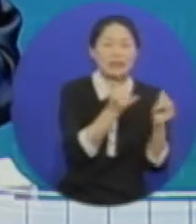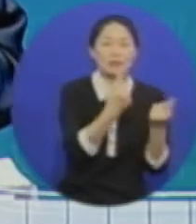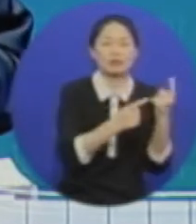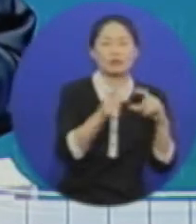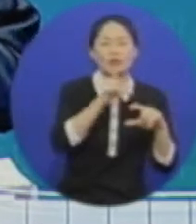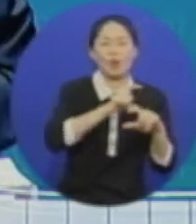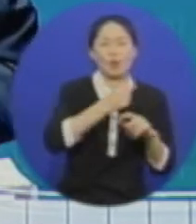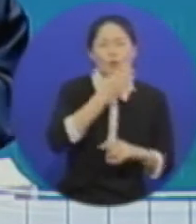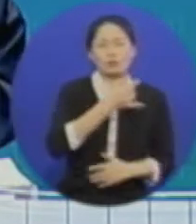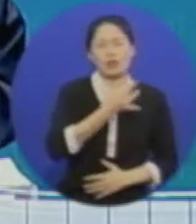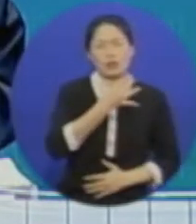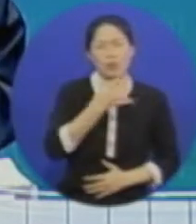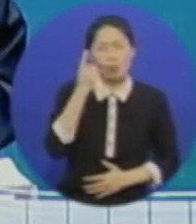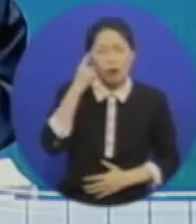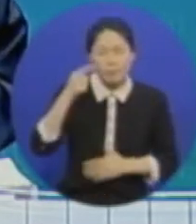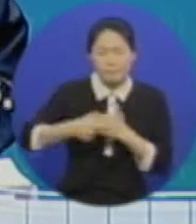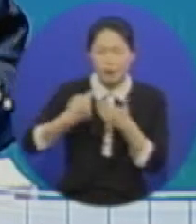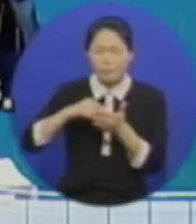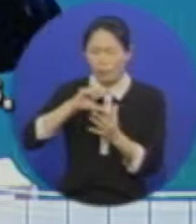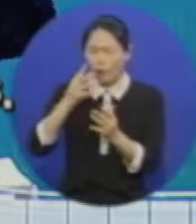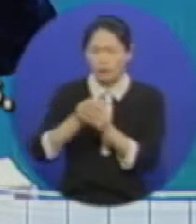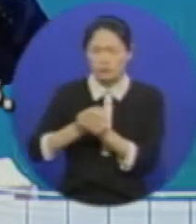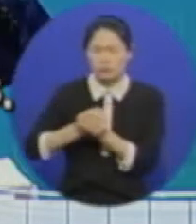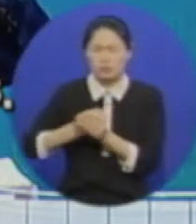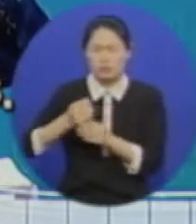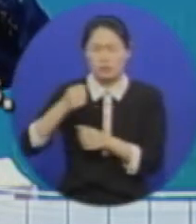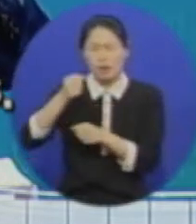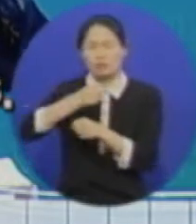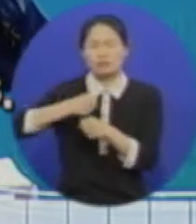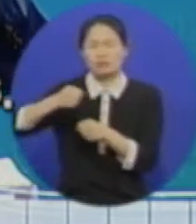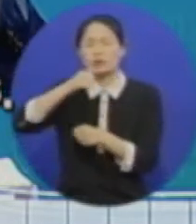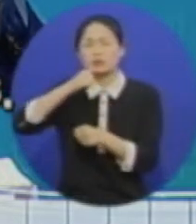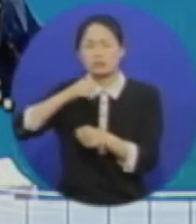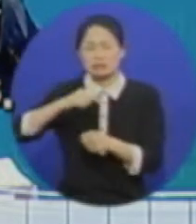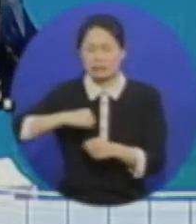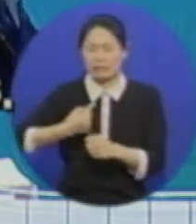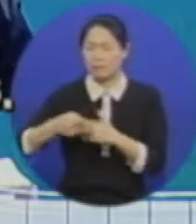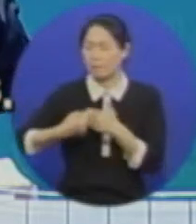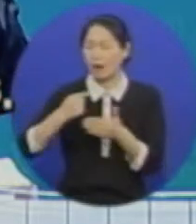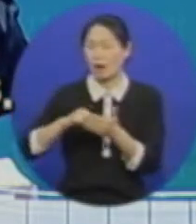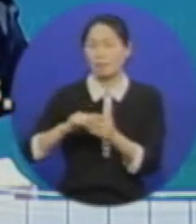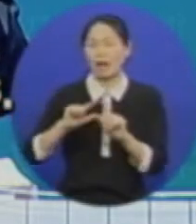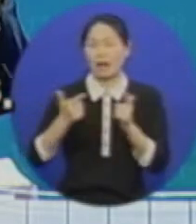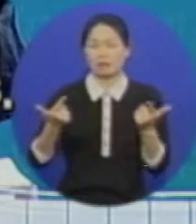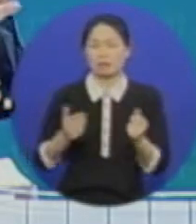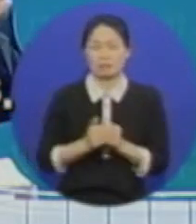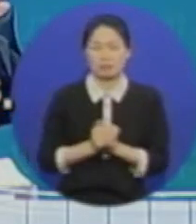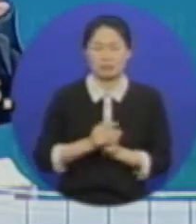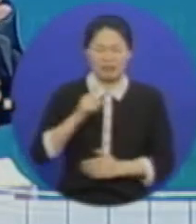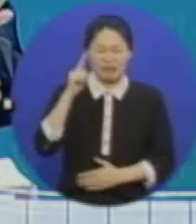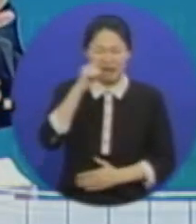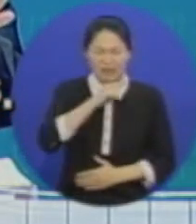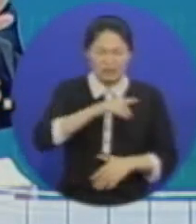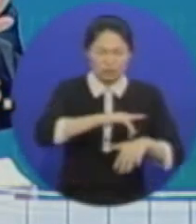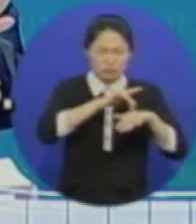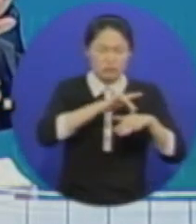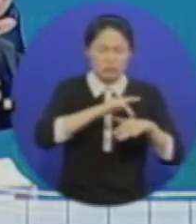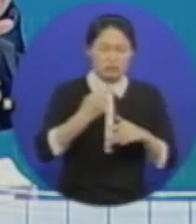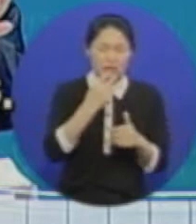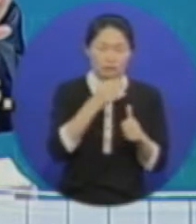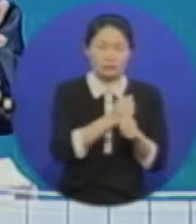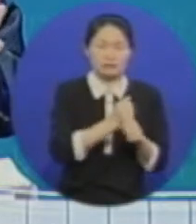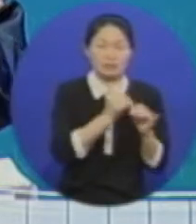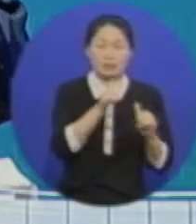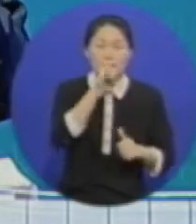완전히 묶여 있는 거예요 자기 마음이 아닙니다 응 악한 귀신 에게 사로잡힌 자도